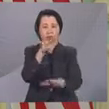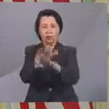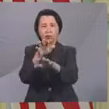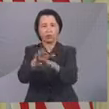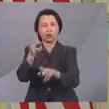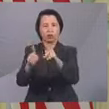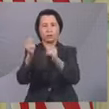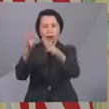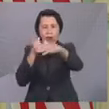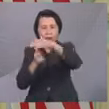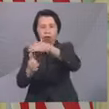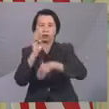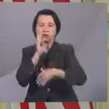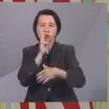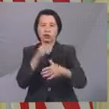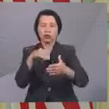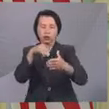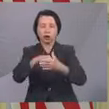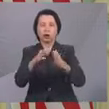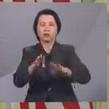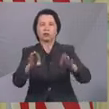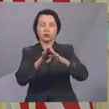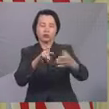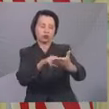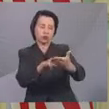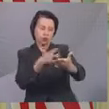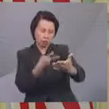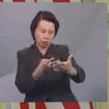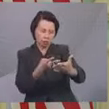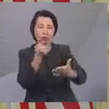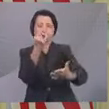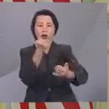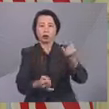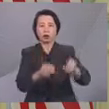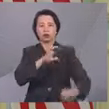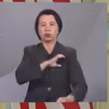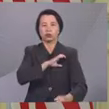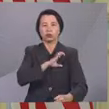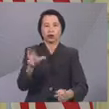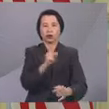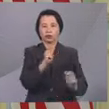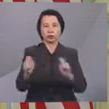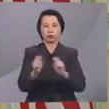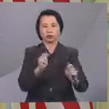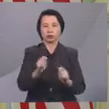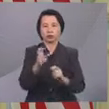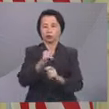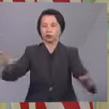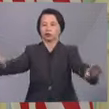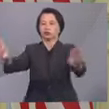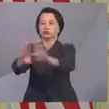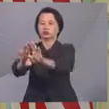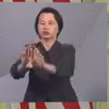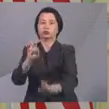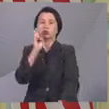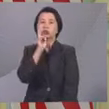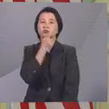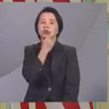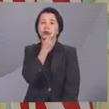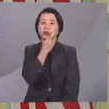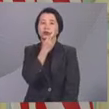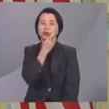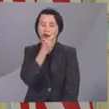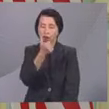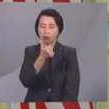ramai orang, disebarkan berita tersebut dan akhirnya pihak polis mengambil tindakan dan menutup restoran tersebut.